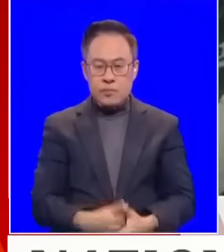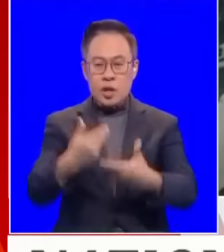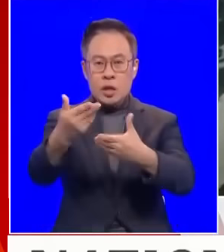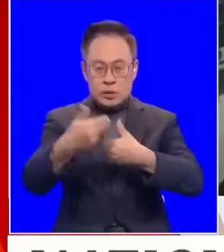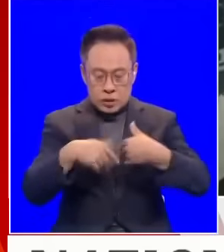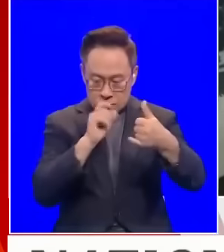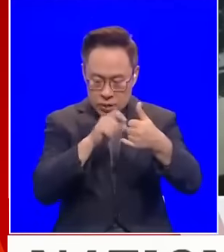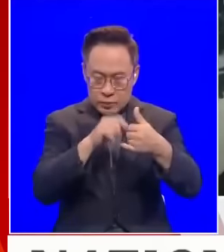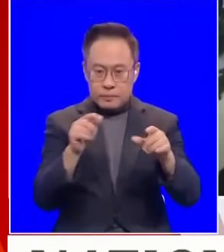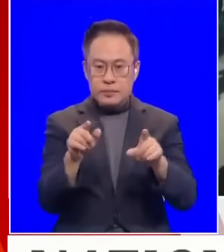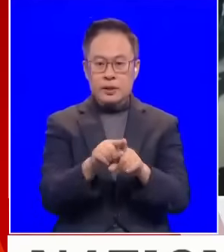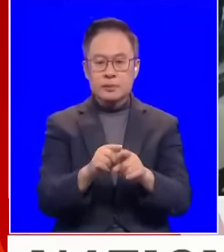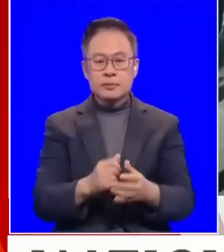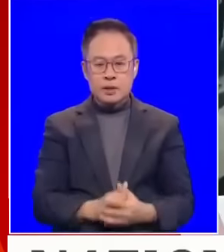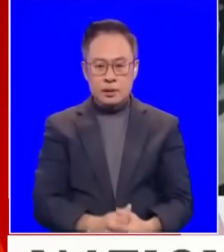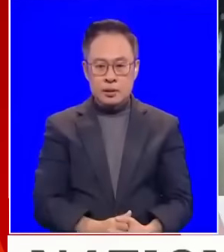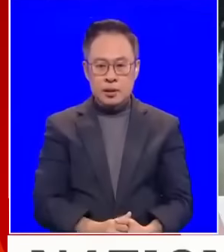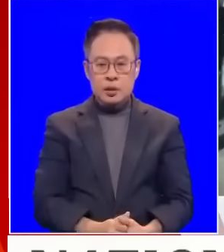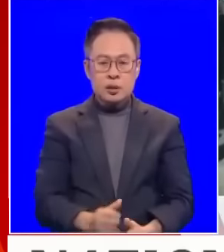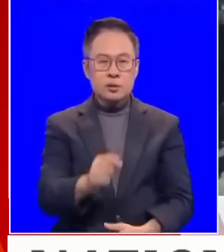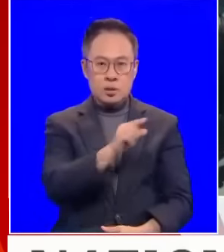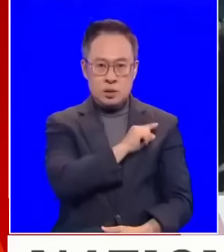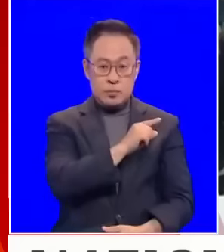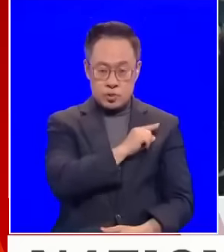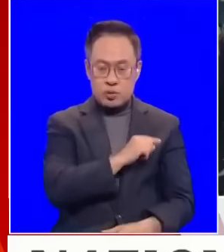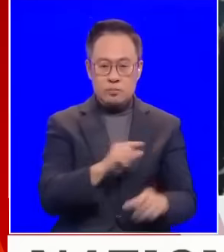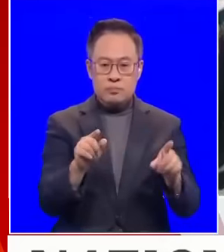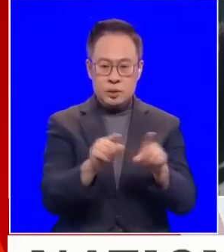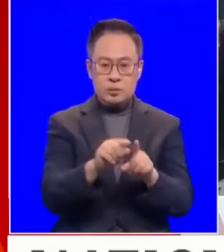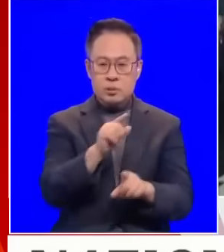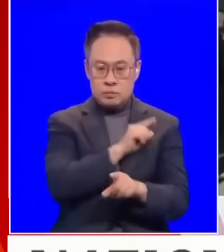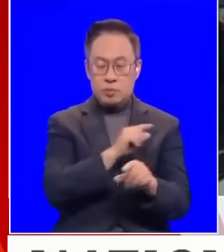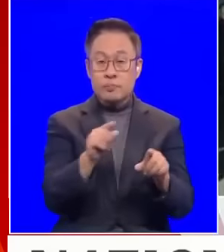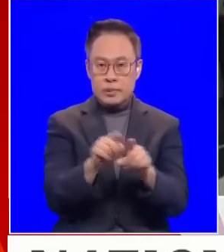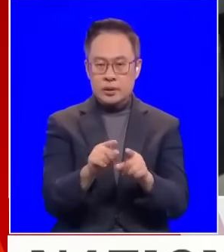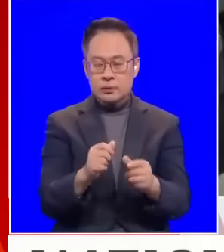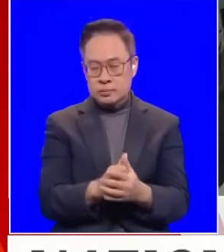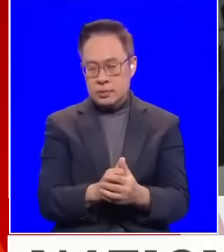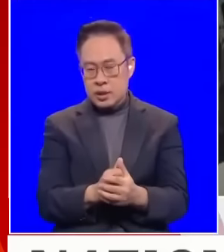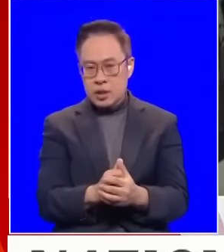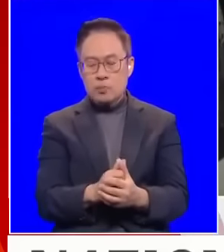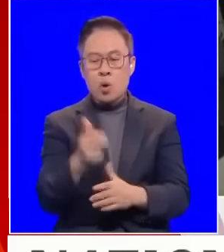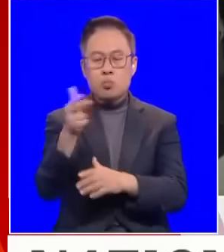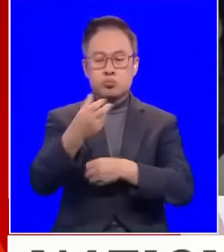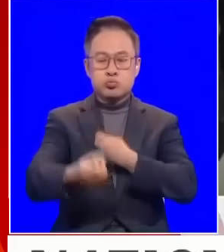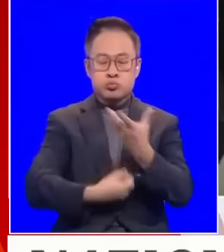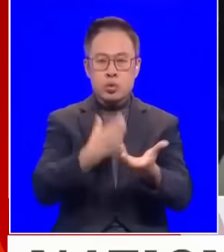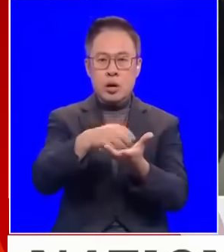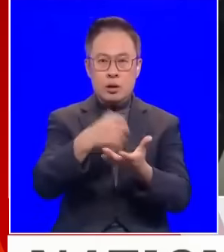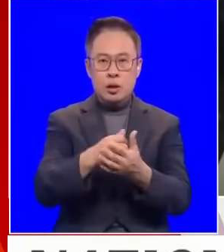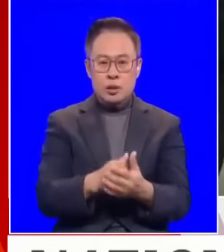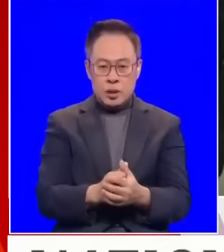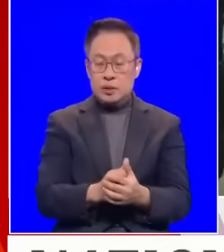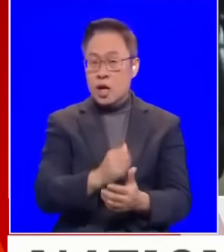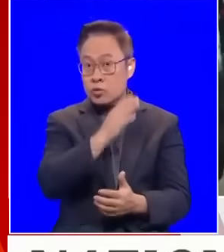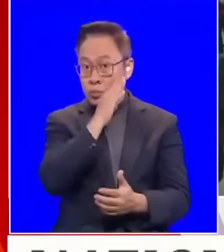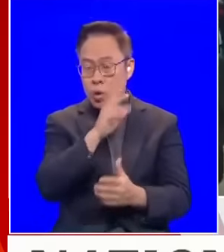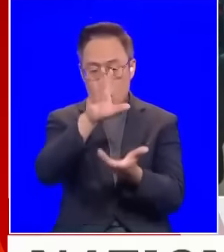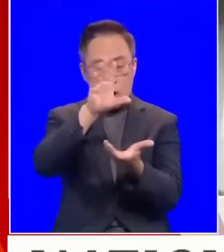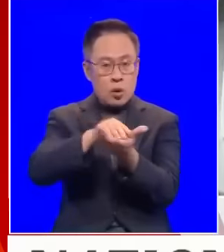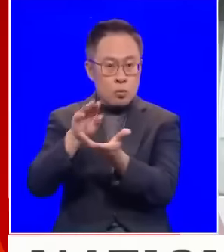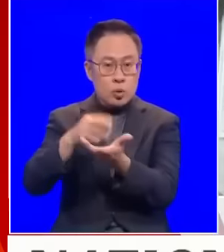ครับต้องบอกว่าต้องรับผิดชอบต่อข้อมูลที่ท่านให้ต่อสื่อสาธารณะถ้าเป็นเท็จท่านก็ต้อง